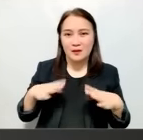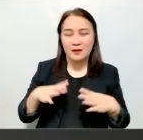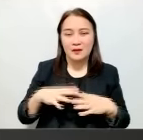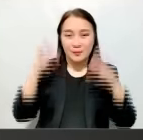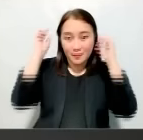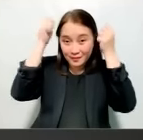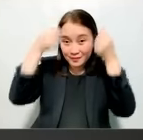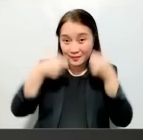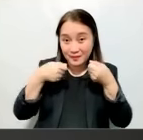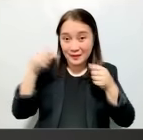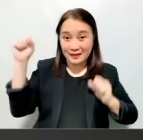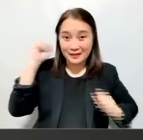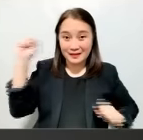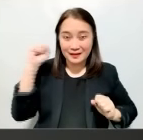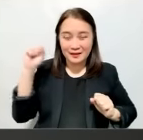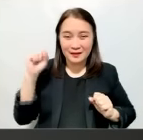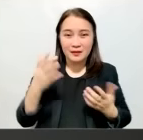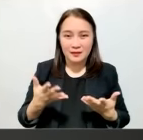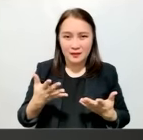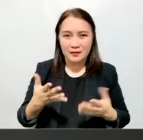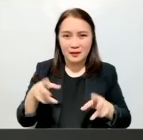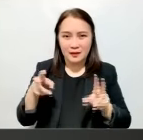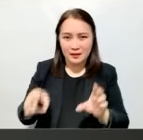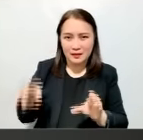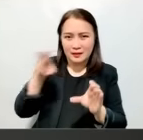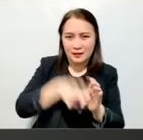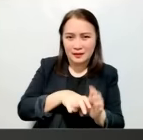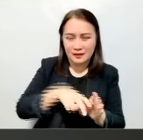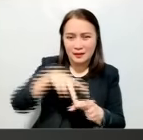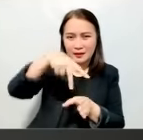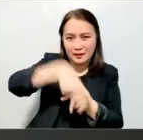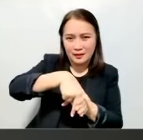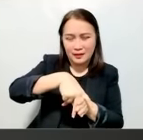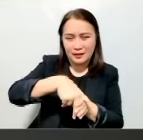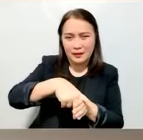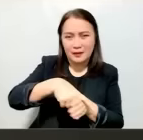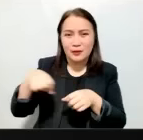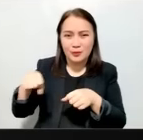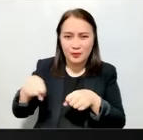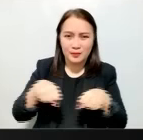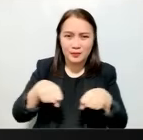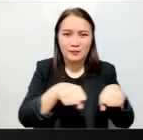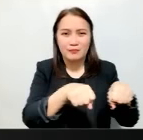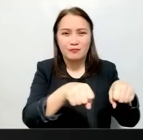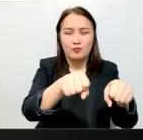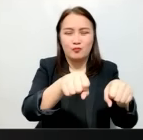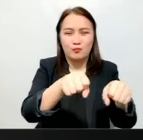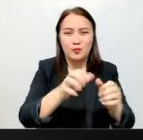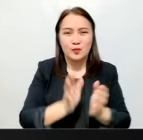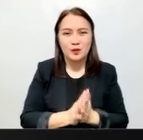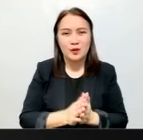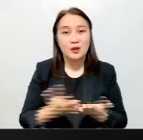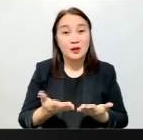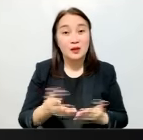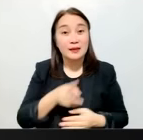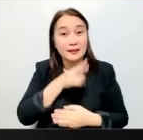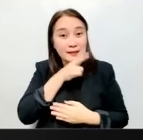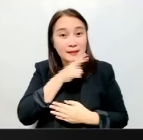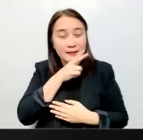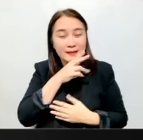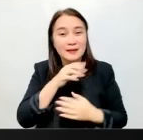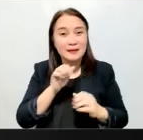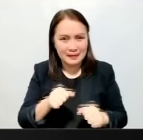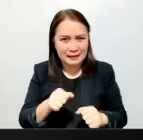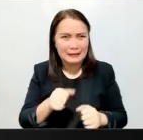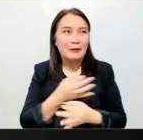pa, sinakyan niya ang motor na nakaparada at dali-dali itong pinaandar palayo. Inakala ng suspect na lusot na siya pero